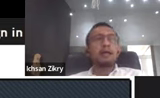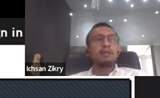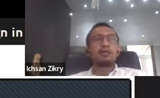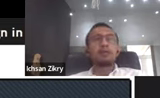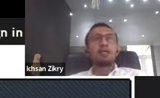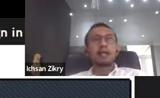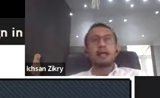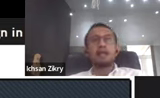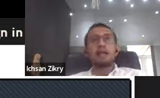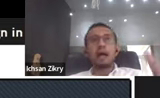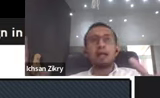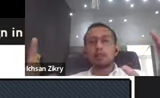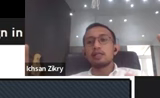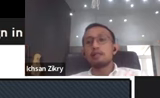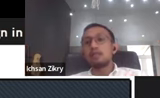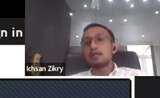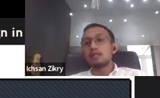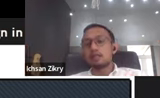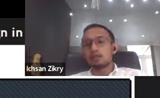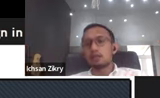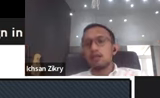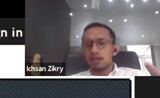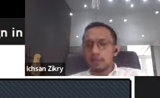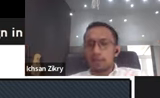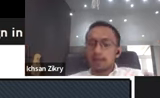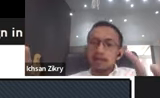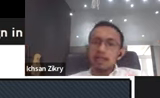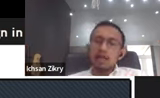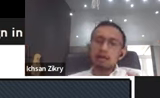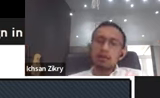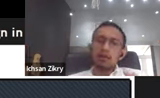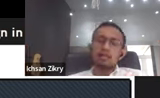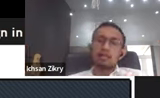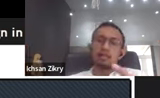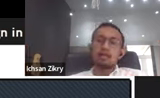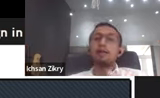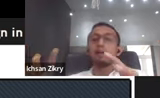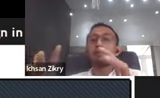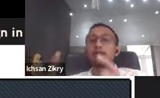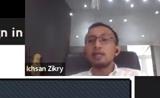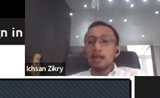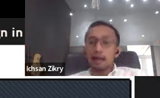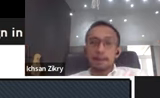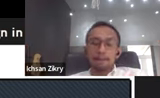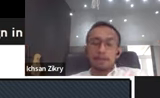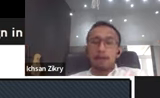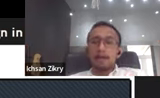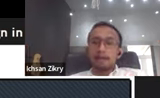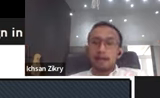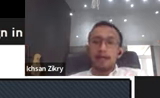Tapi tidak bisa juga kita negasikan ada potensi bias di situ. Kenapa? Karena ini dilakukan oleh instansi yang sama yang melakukan